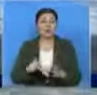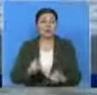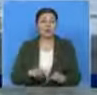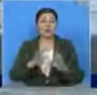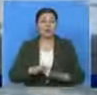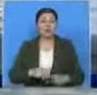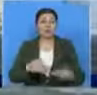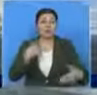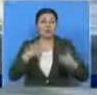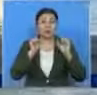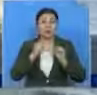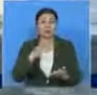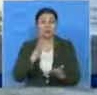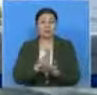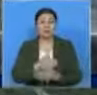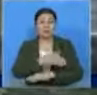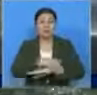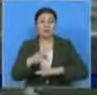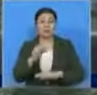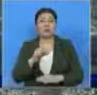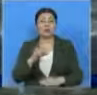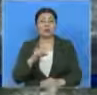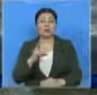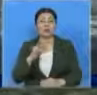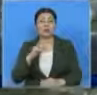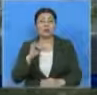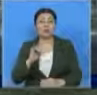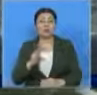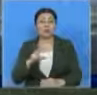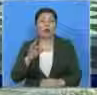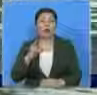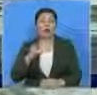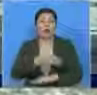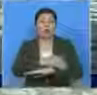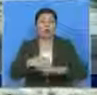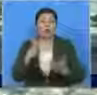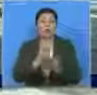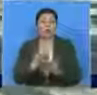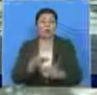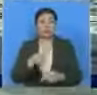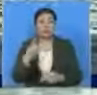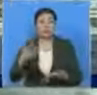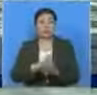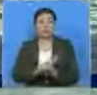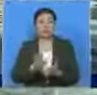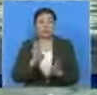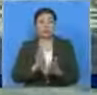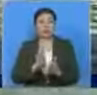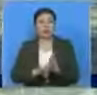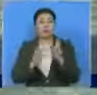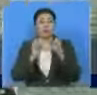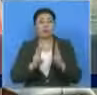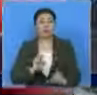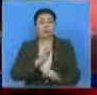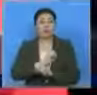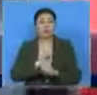рұқсат бар. Ауқымдысы Кеңес Нокин даңғылы мен Қонаев көшелерінің бойында орналасқан. Бұл әзірге жалғыз тегін әрі қауіпсіз демалыс орны. Сондай-ақ